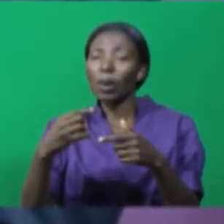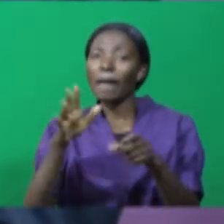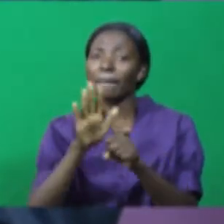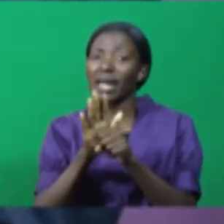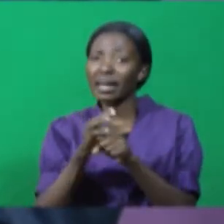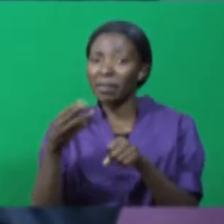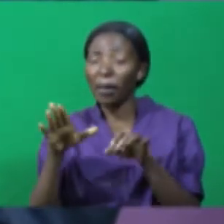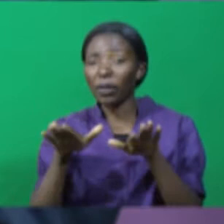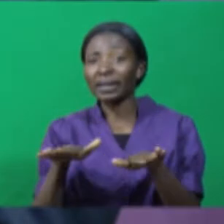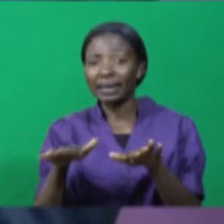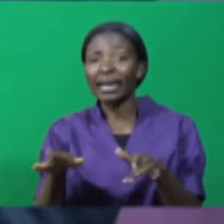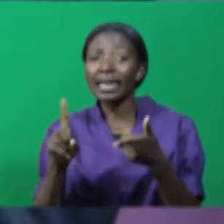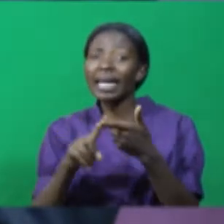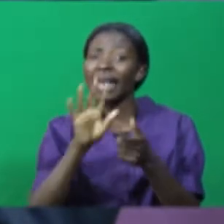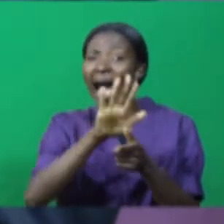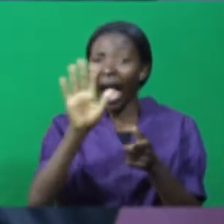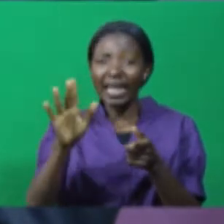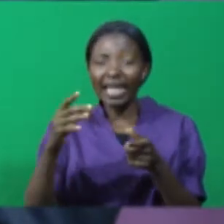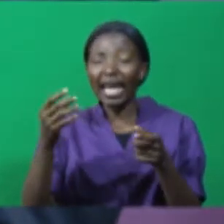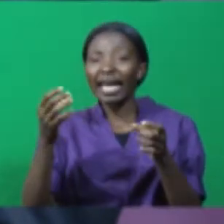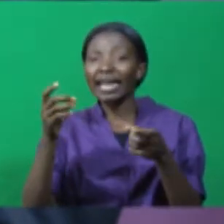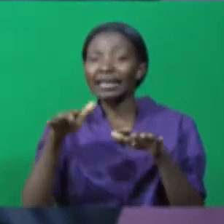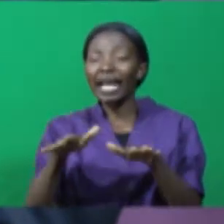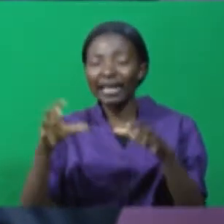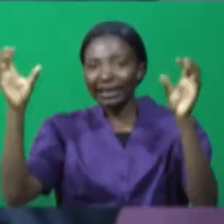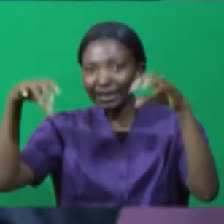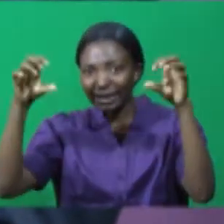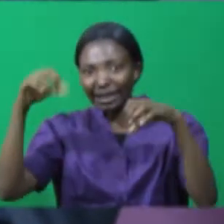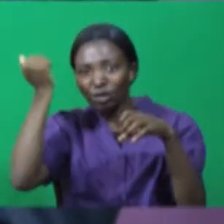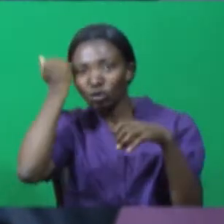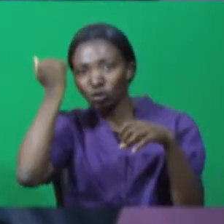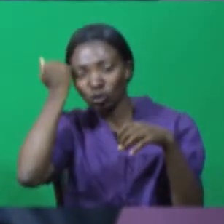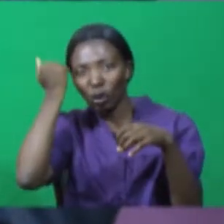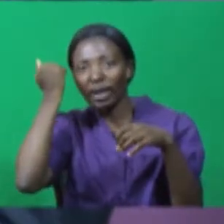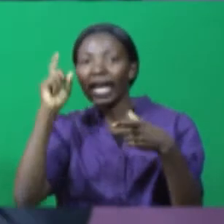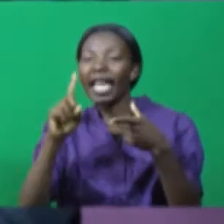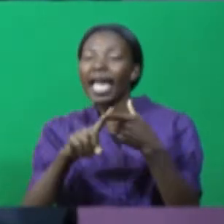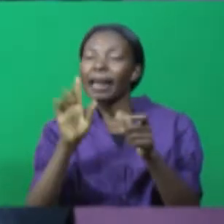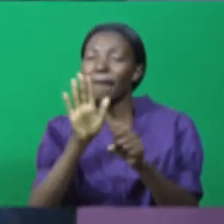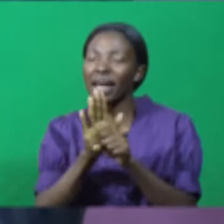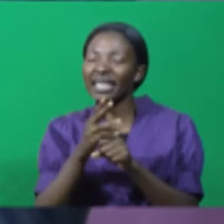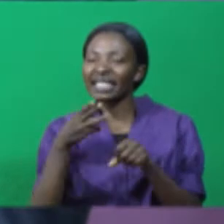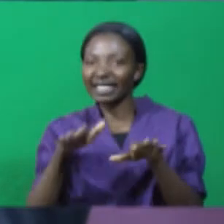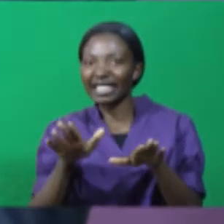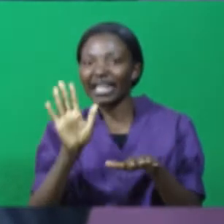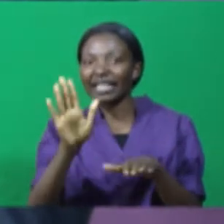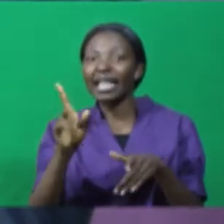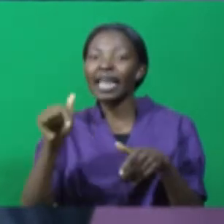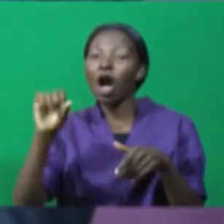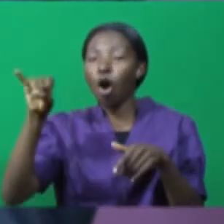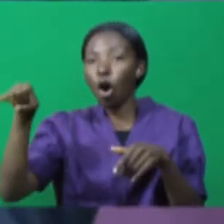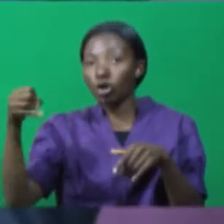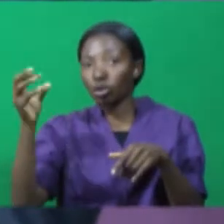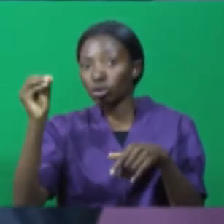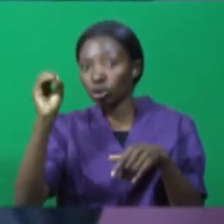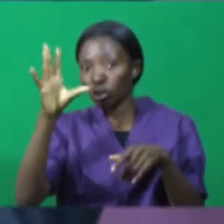Ivo vakafa nechimvura mawe vakanga vari vazhinji kune vakaurayiwa nemunondo nevana vaIsraeri. Zvino Joshua akataura naJehovha